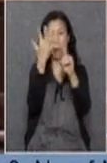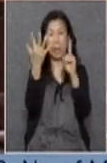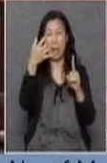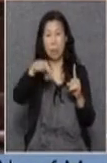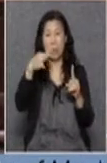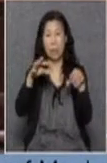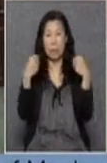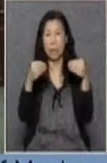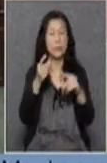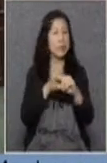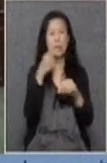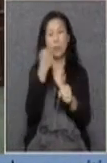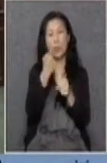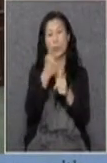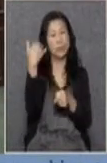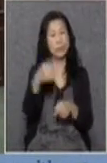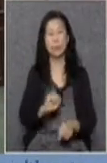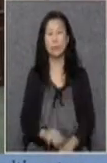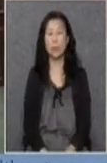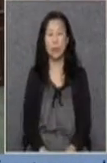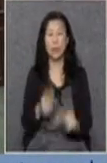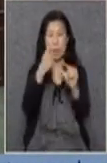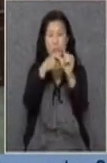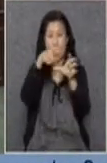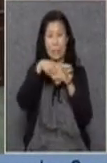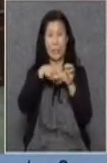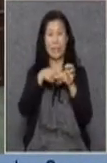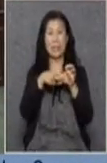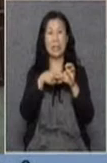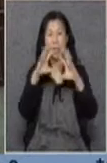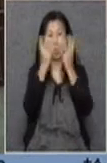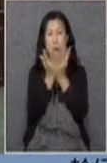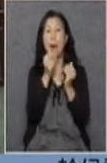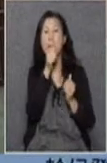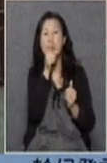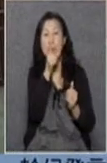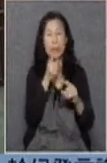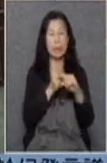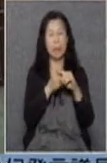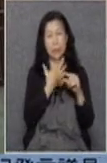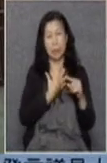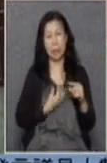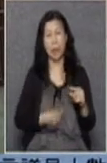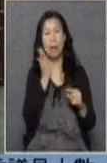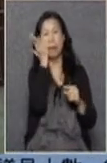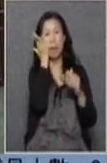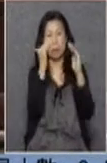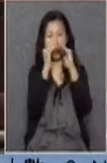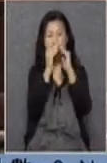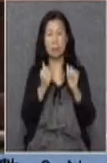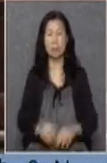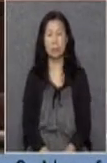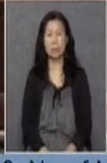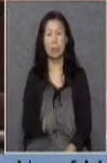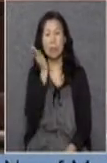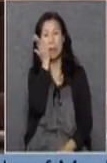行啦。咁所以中产家长呢又好失望喎。咁最后讲住屋啦。住屋